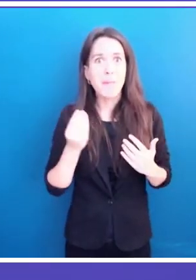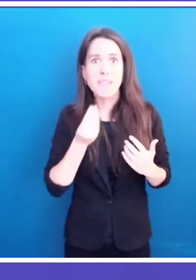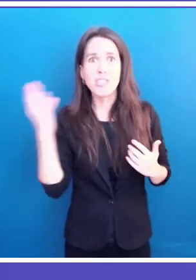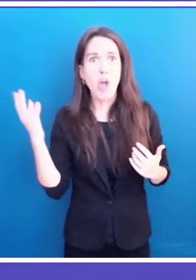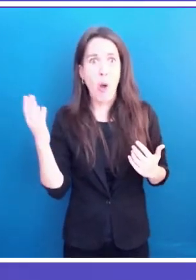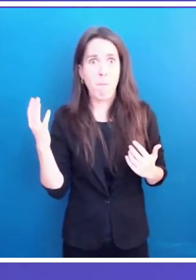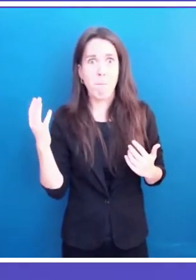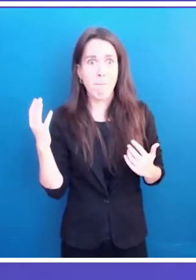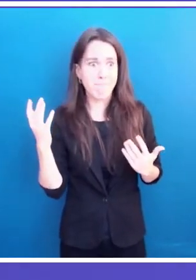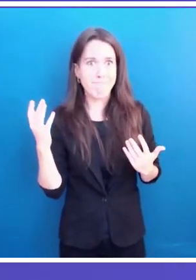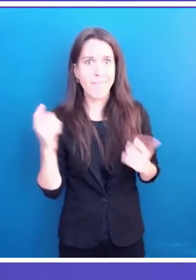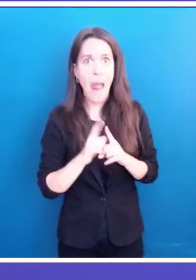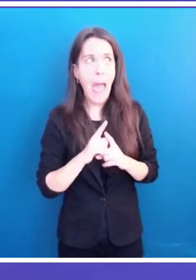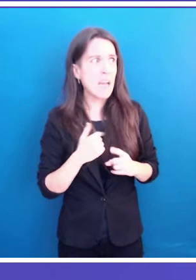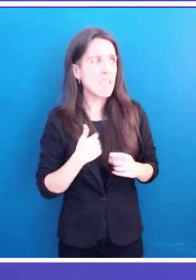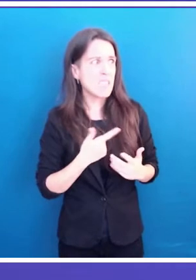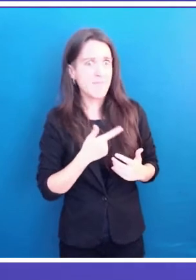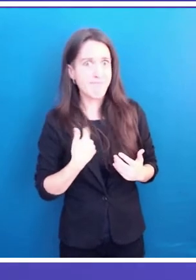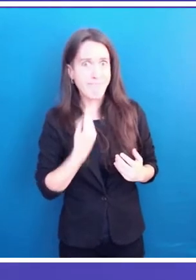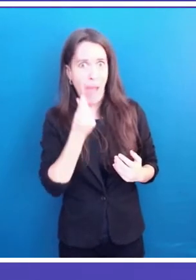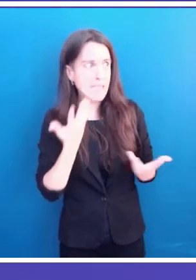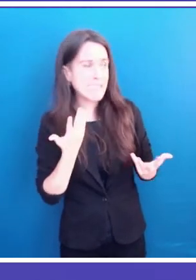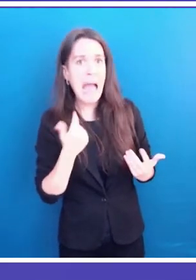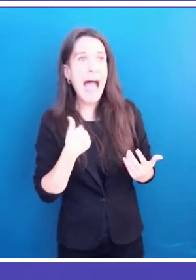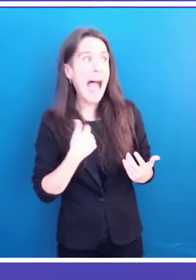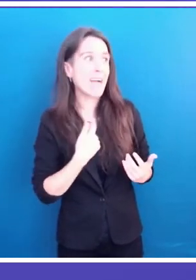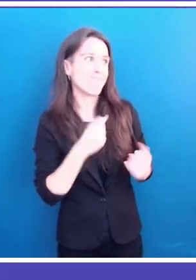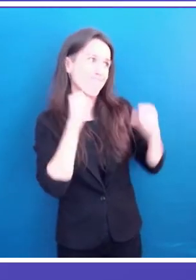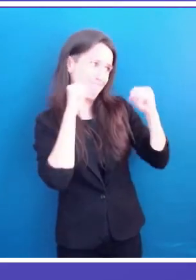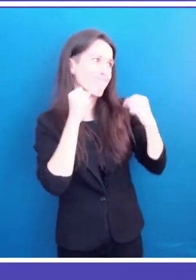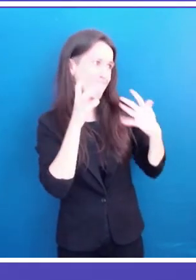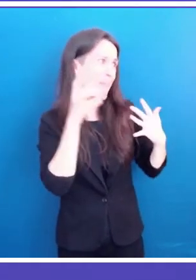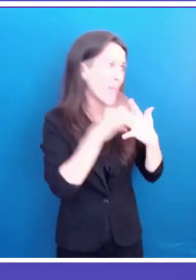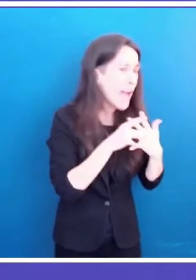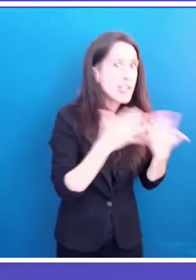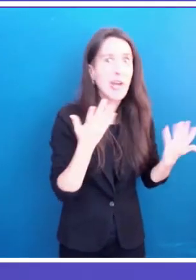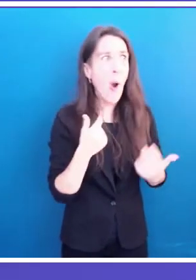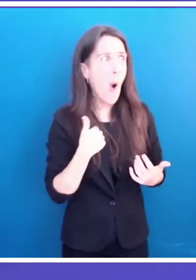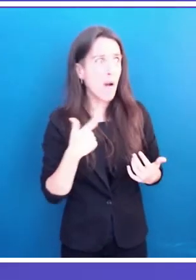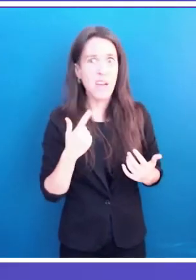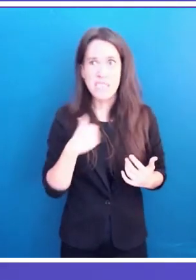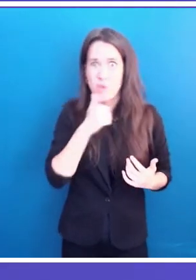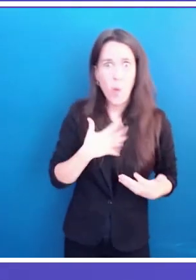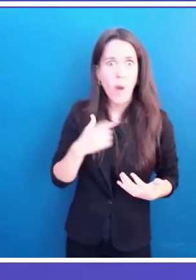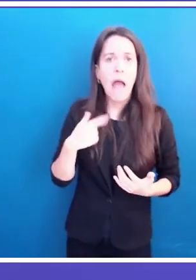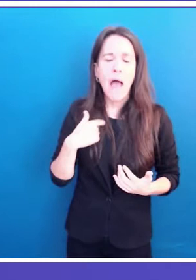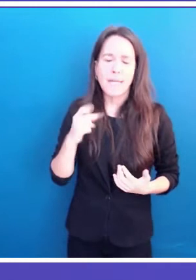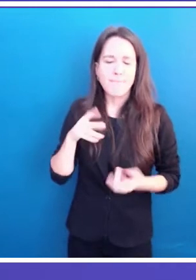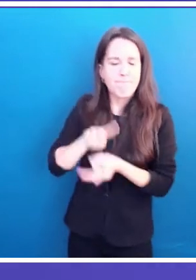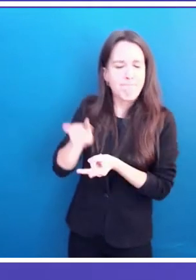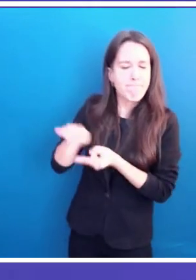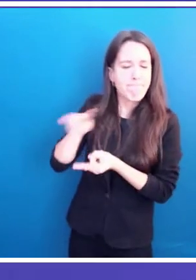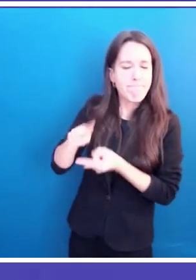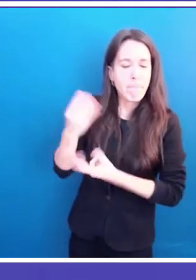المبكر. كان ذلك من العوامل الأكبر لزواج القاصرات وإلى ازدياد الدعارة.